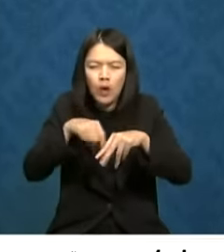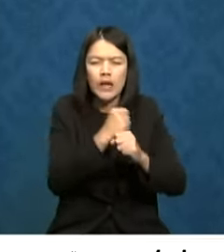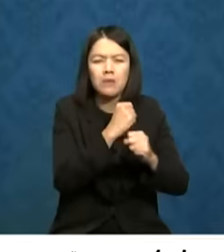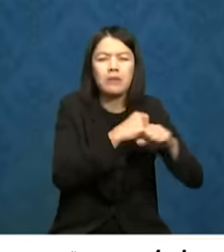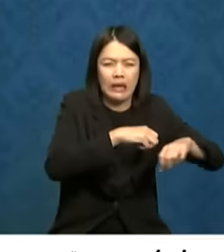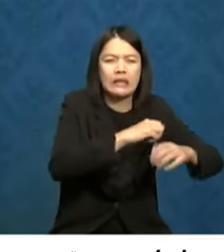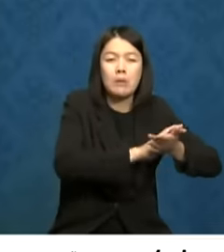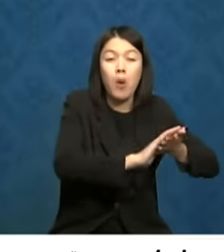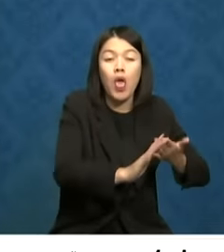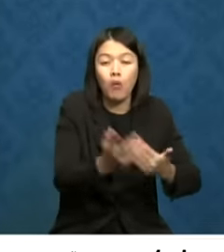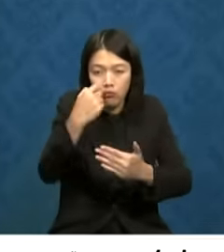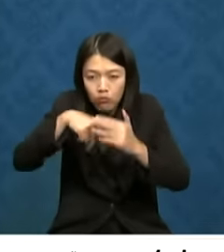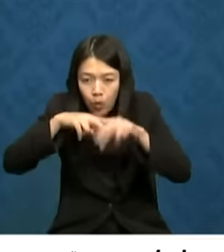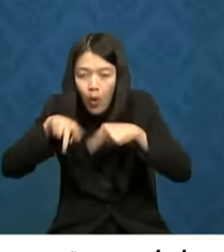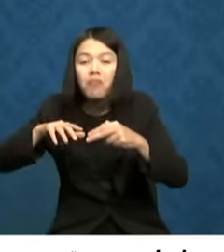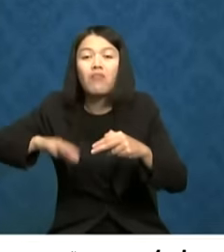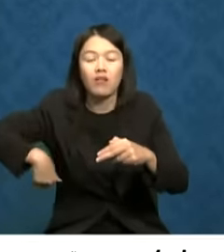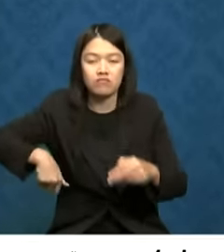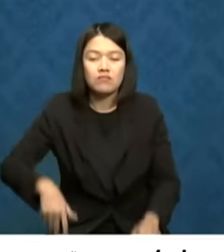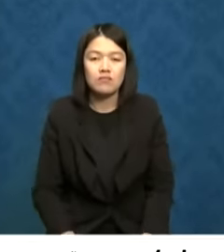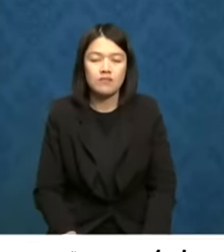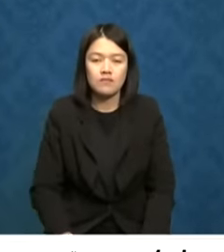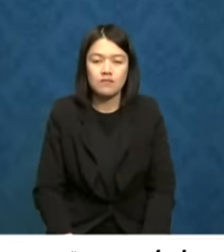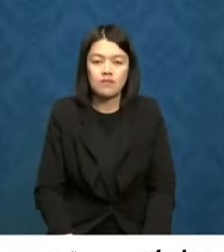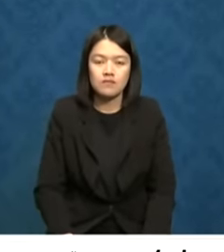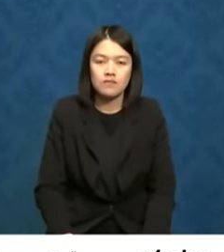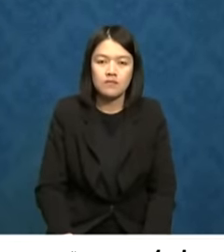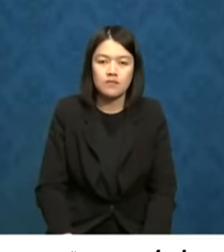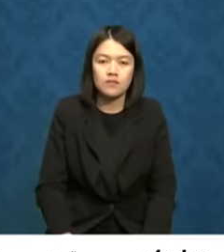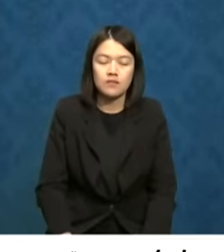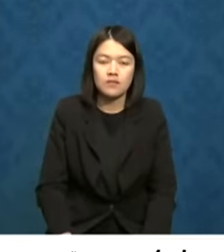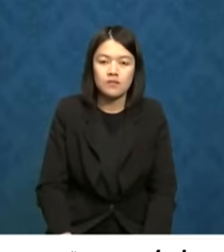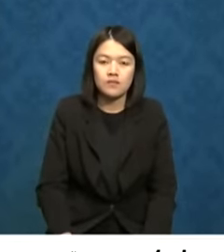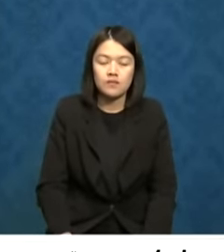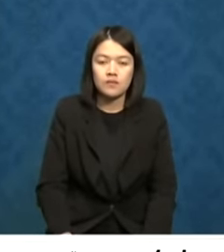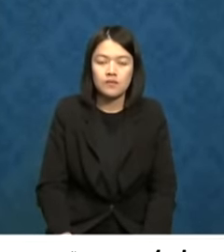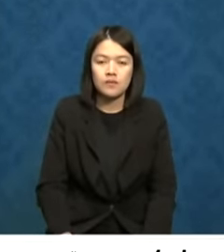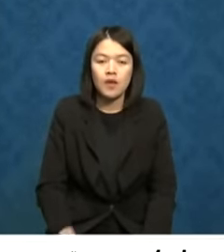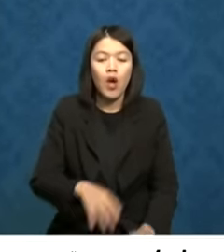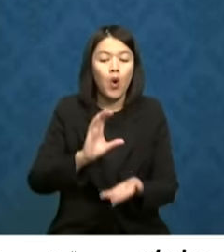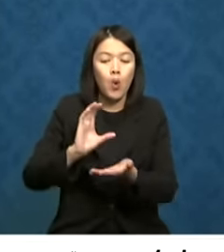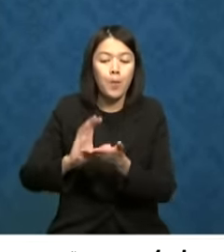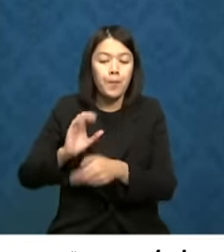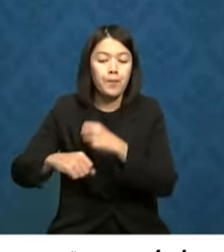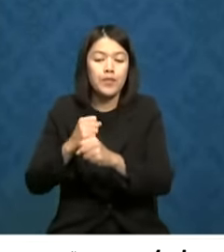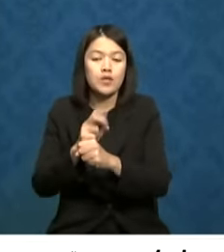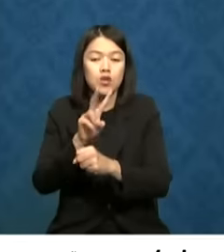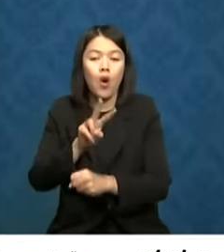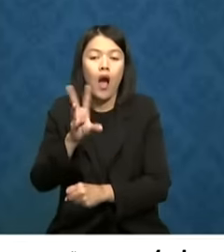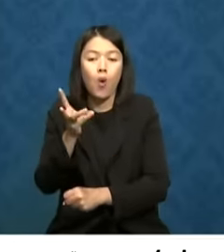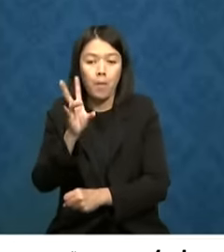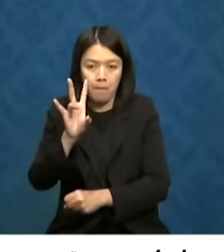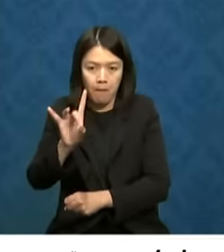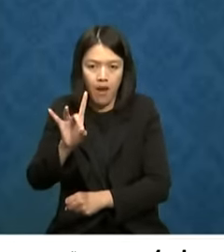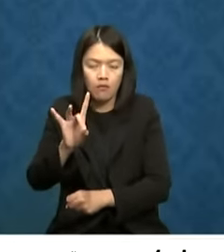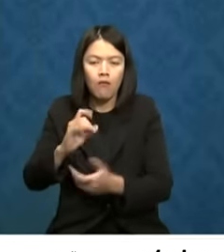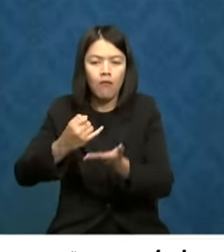ไปแล้วเพราะฉะนั้นถ้างบปี 68ที่เป็นค่าใช้จ่าย